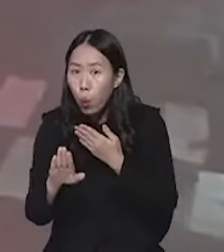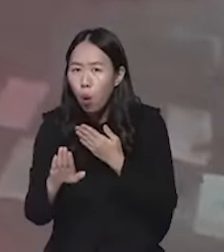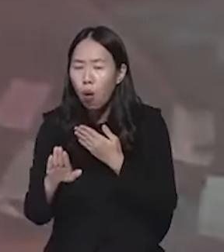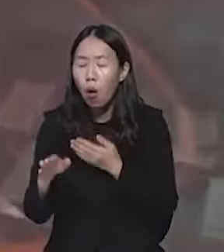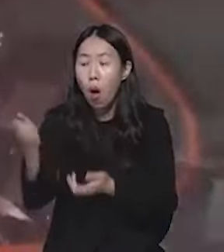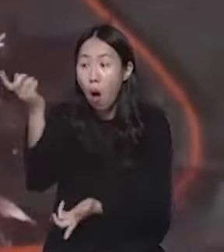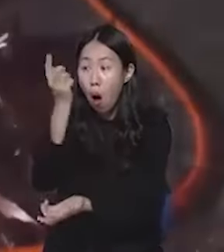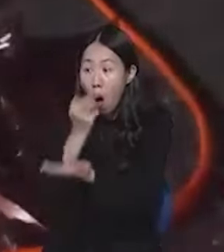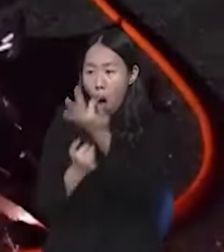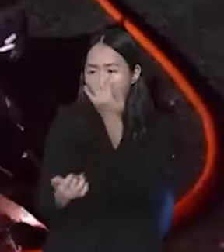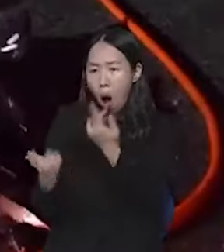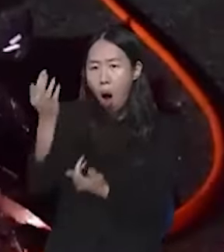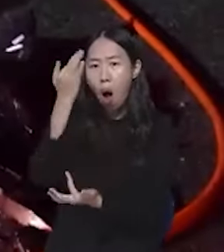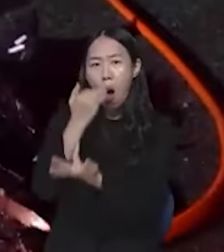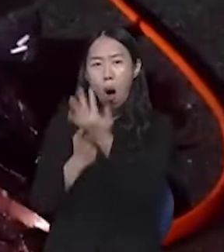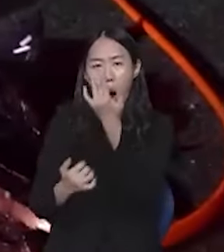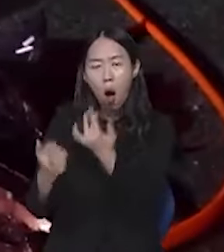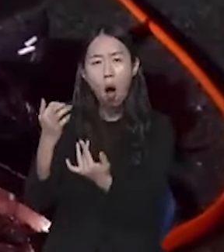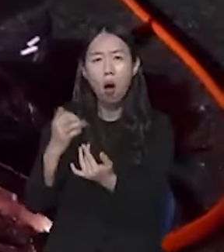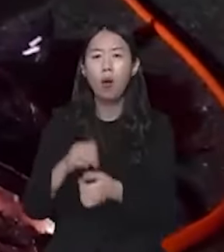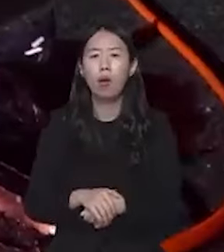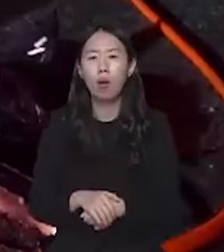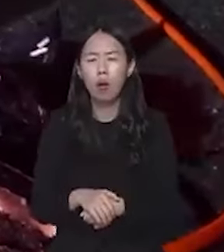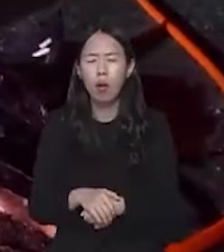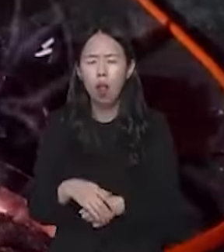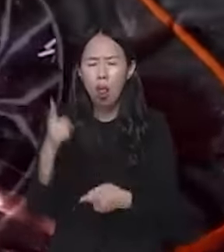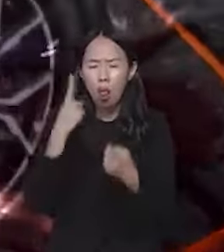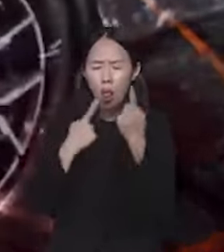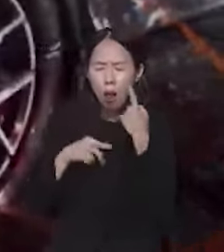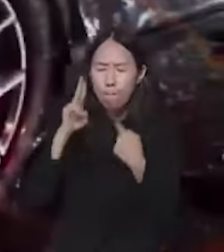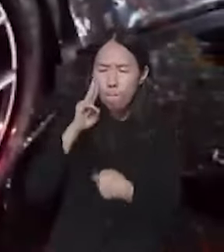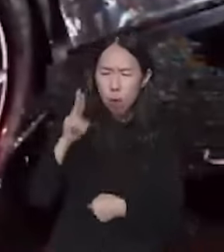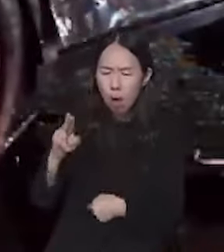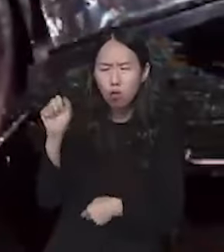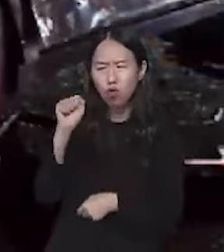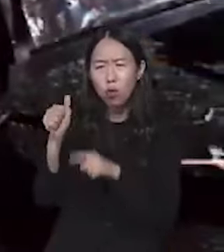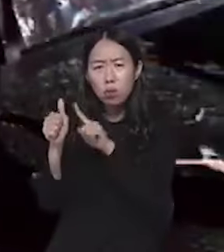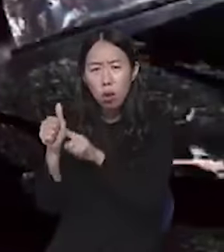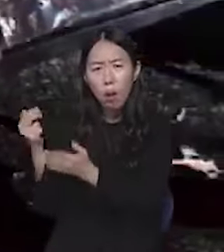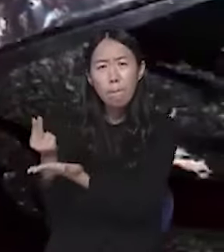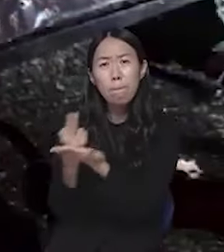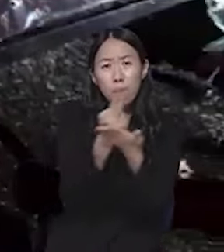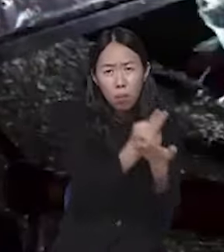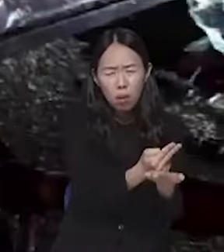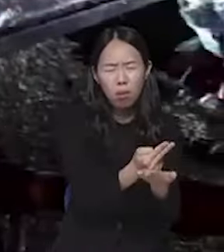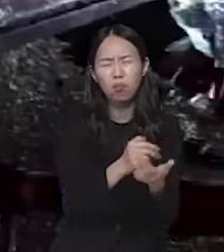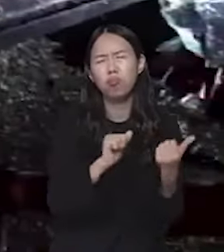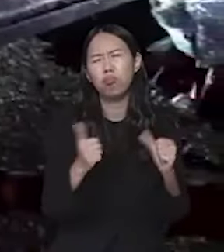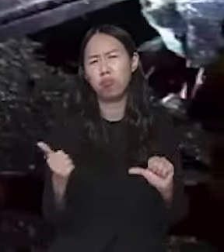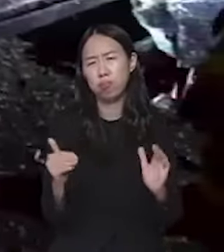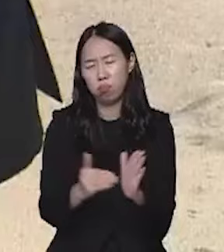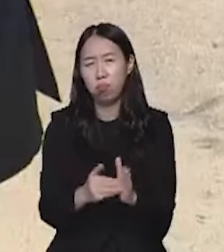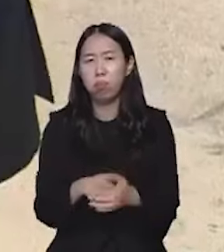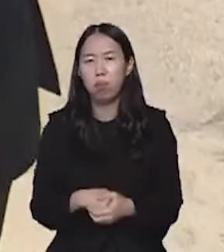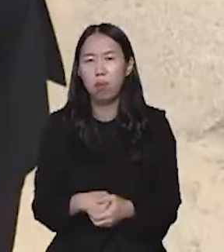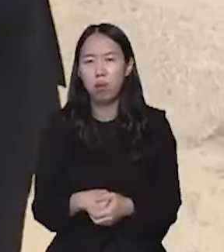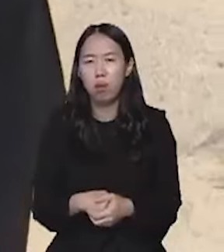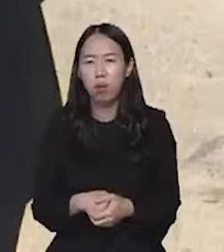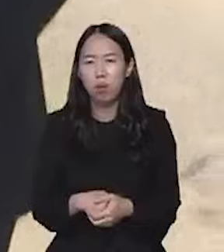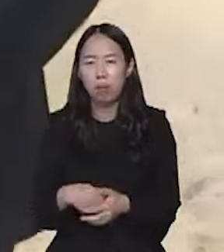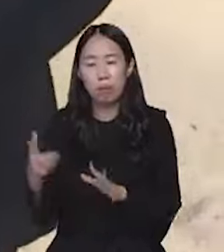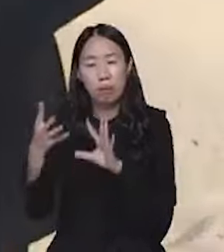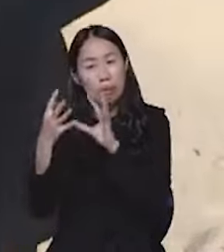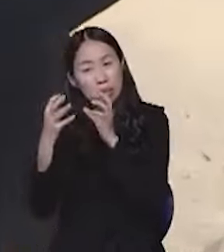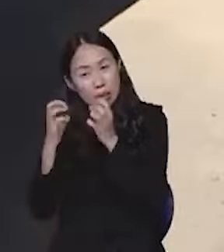불꽃이 삽시간에 차량을 집어삼켰고 심하게 다친 운전자는 병원으로 옮겨졌지만 숨졌습니다. 찌그러진